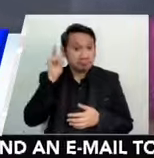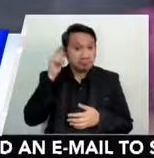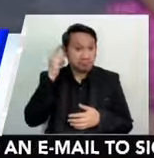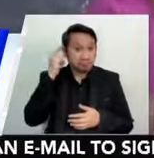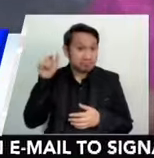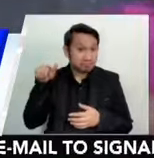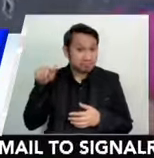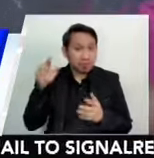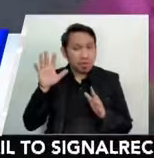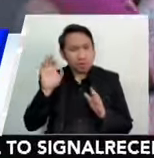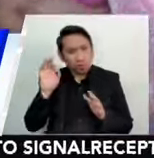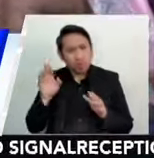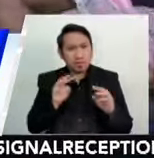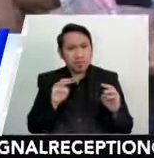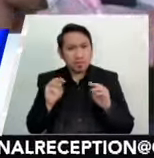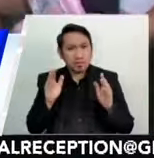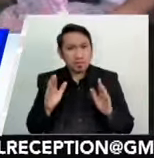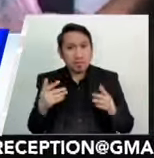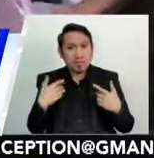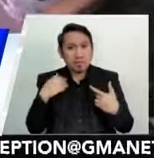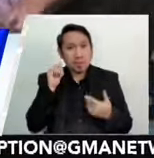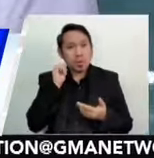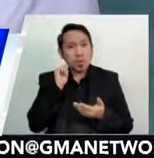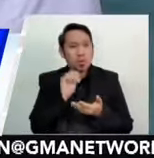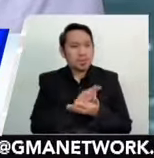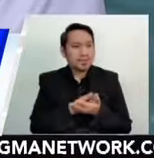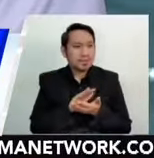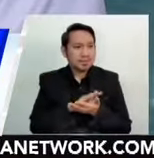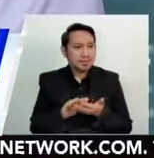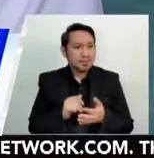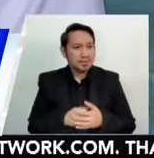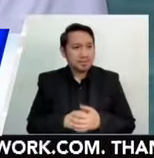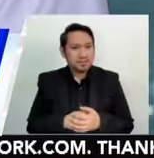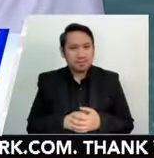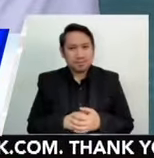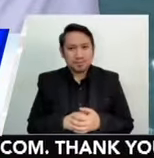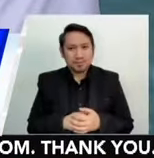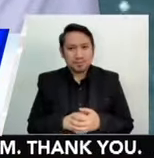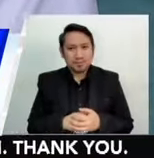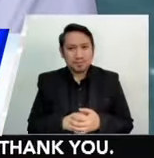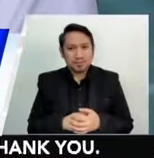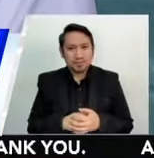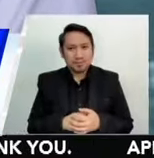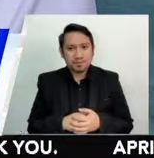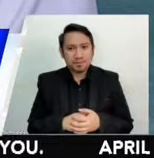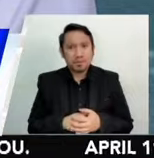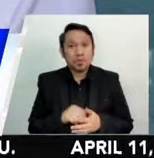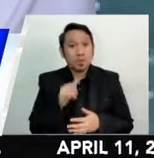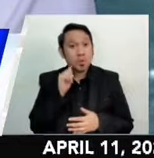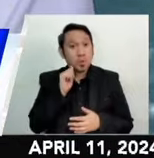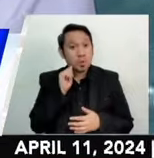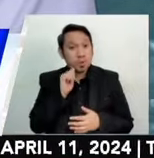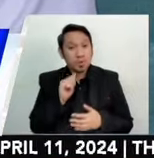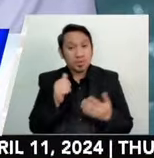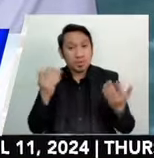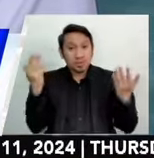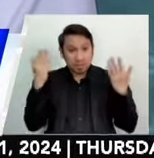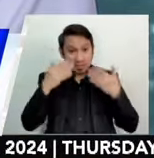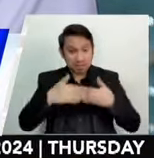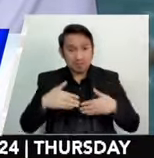mayat maya raw kung linisin nila ito. Tuwing gabi po, nilalagyan po namin ng chlorine, then sa umaga po,